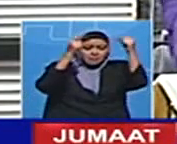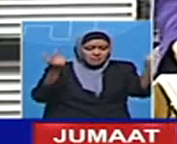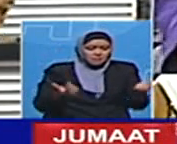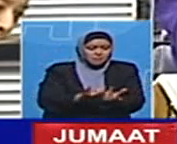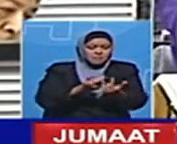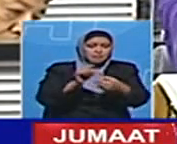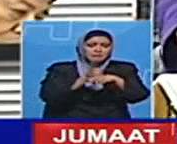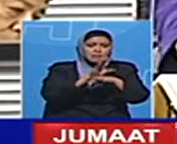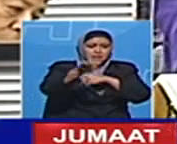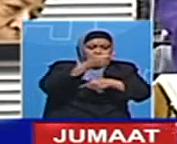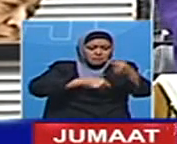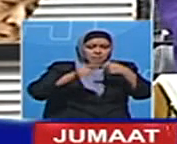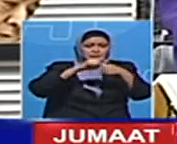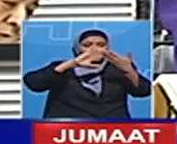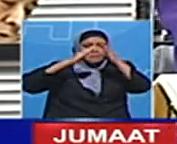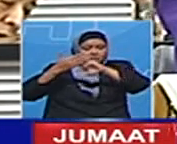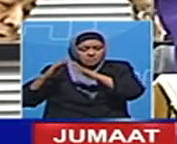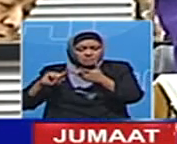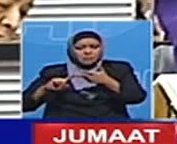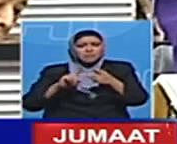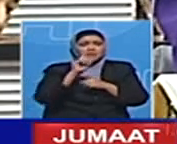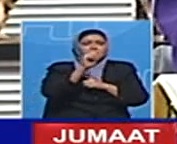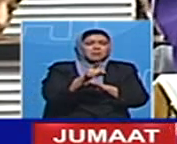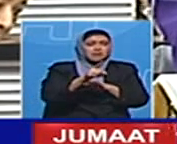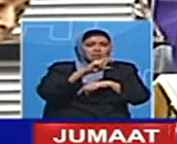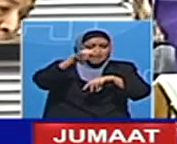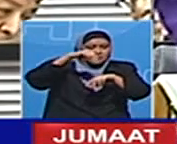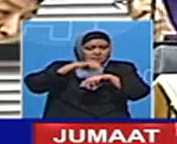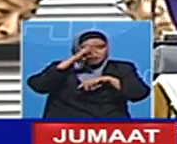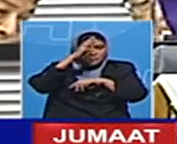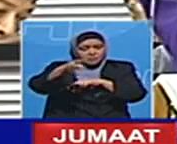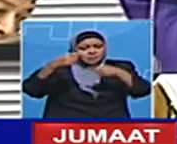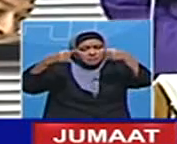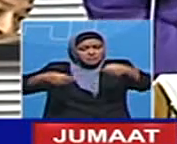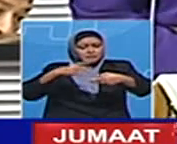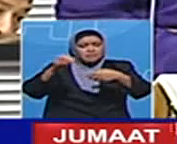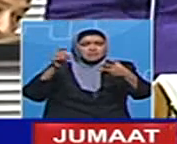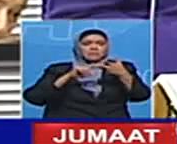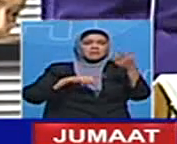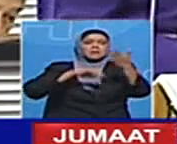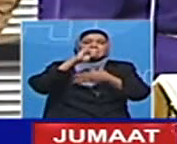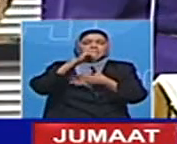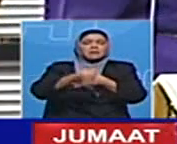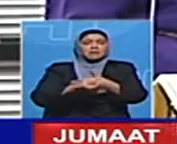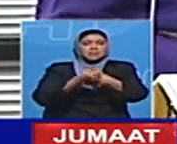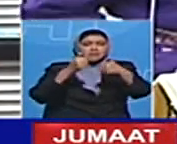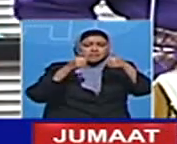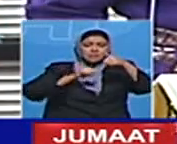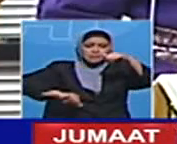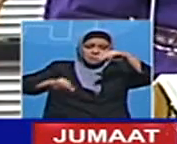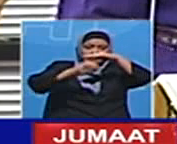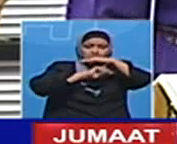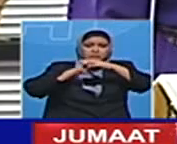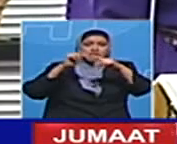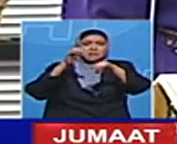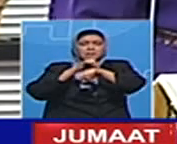bahter grade one Mat National Innovation competition serta projek Perintis coding di sekolah dan keenam bagi